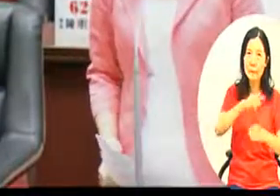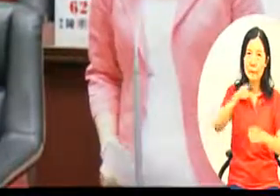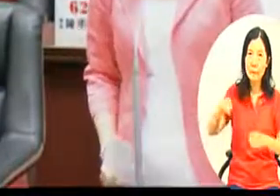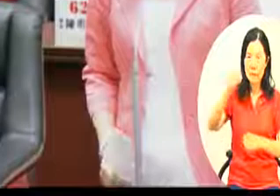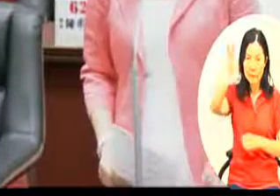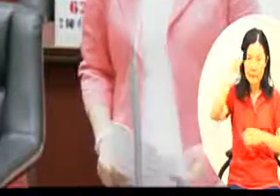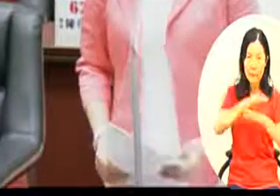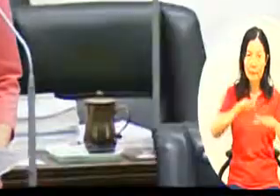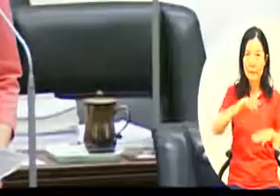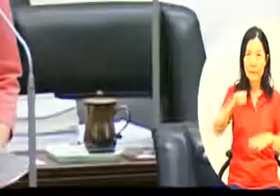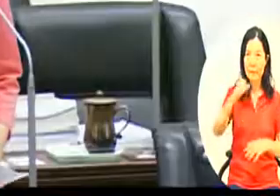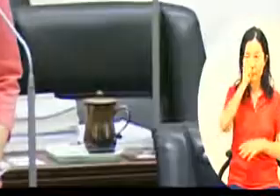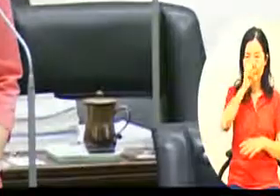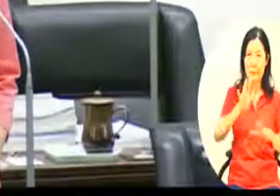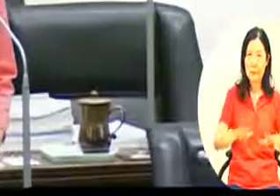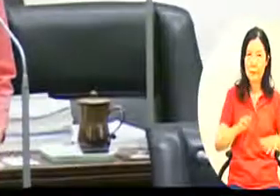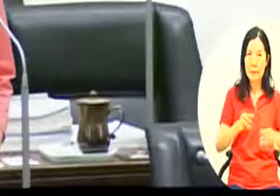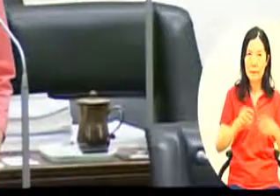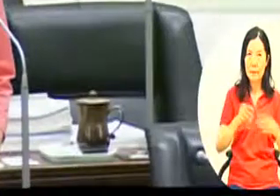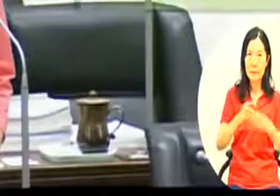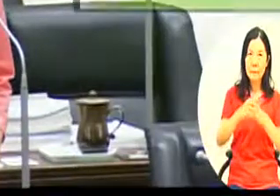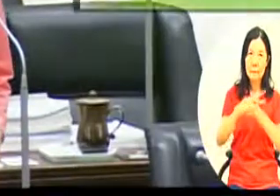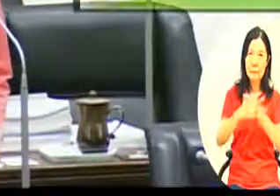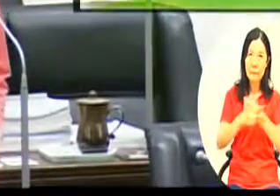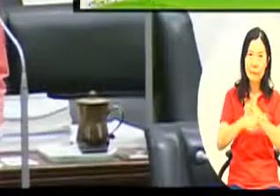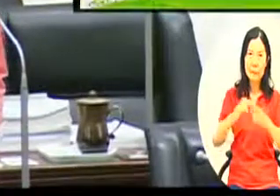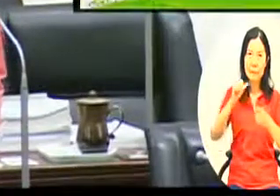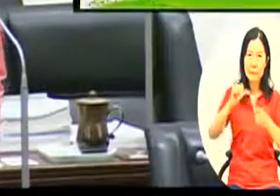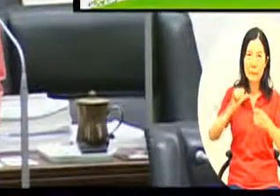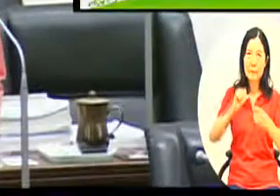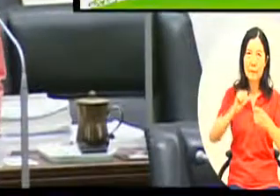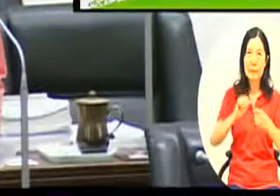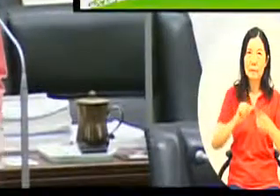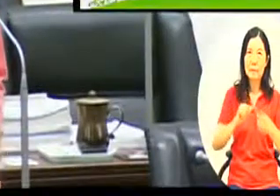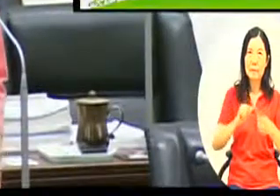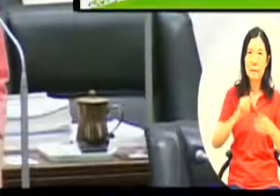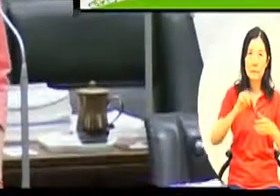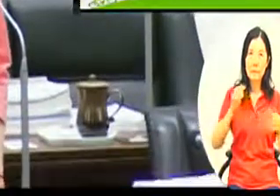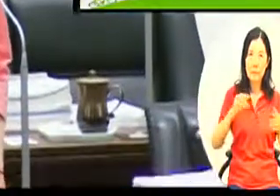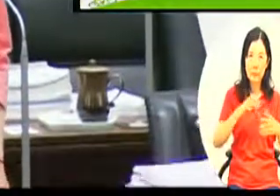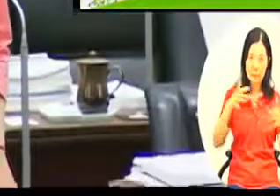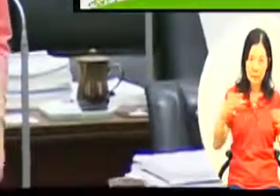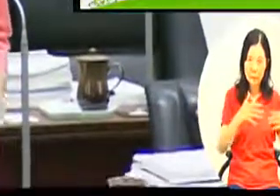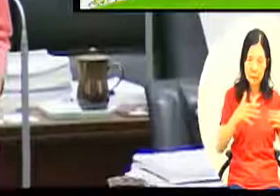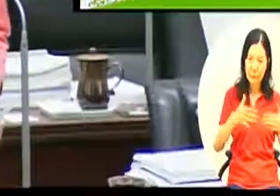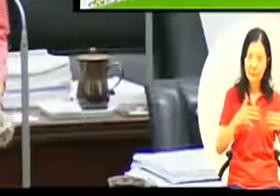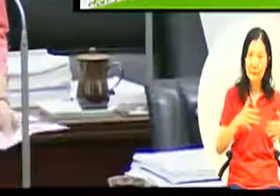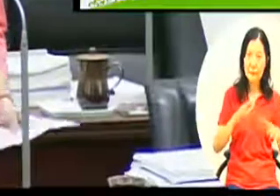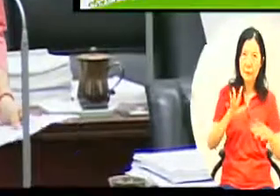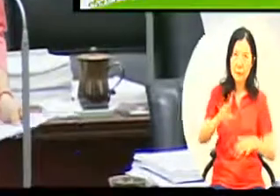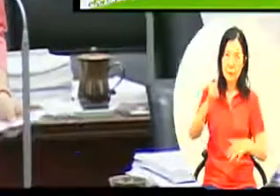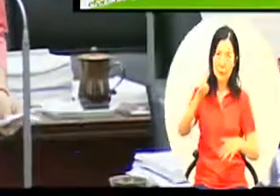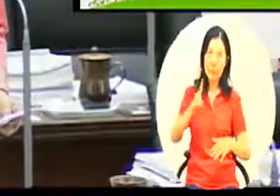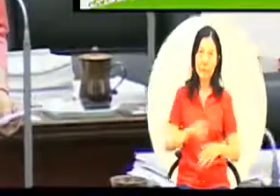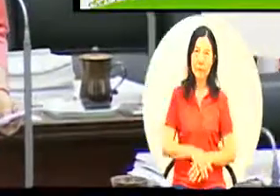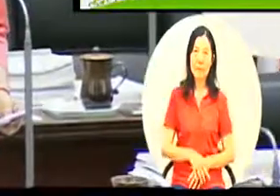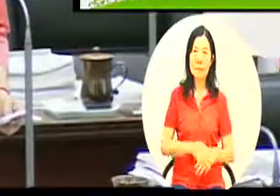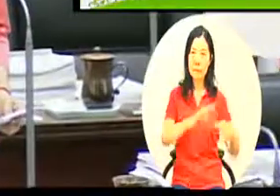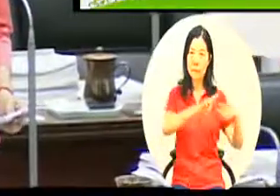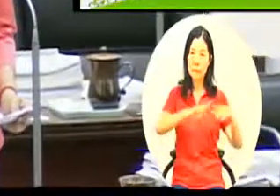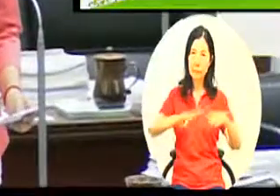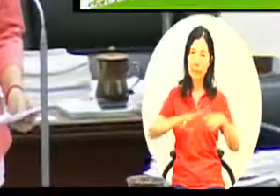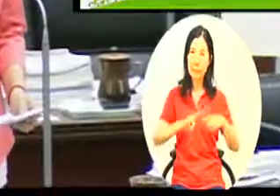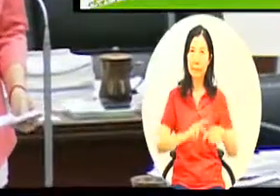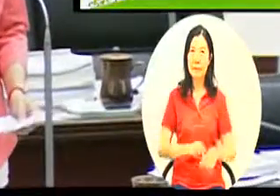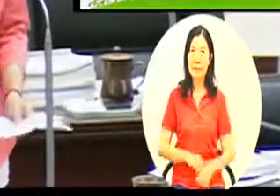天是本席呢第二届第五次的定期大会总质询。那首先呢，我先来介绍一下